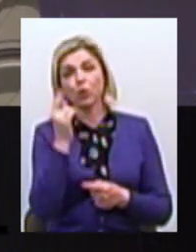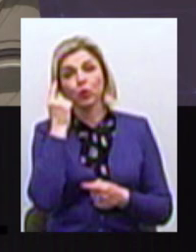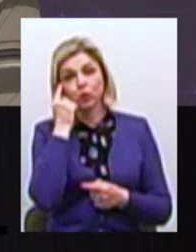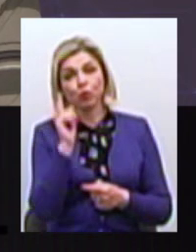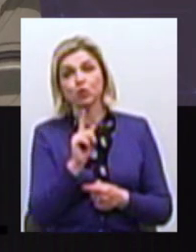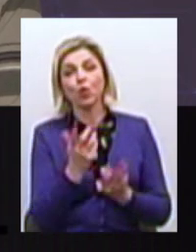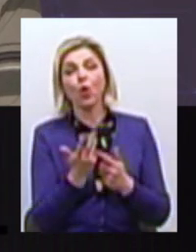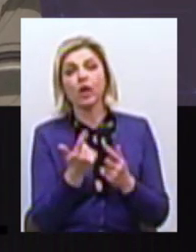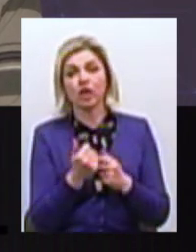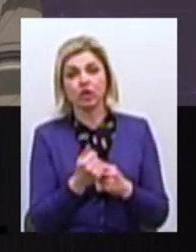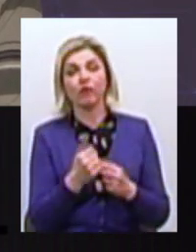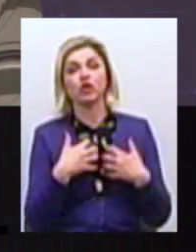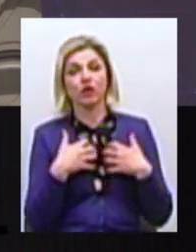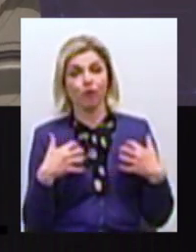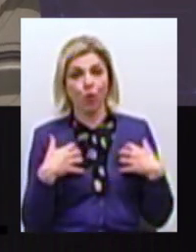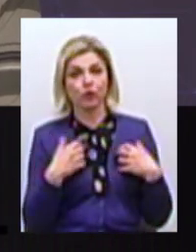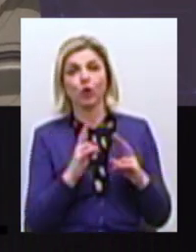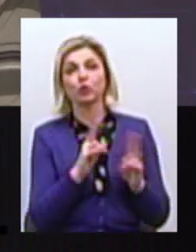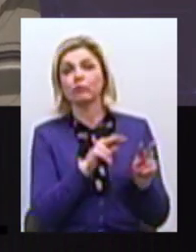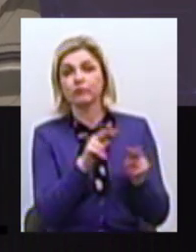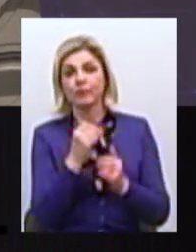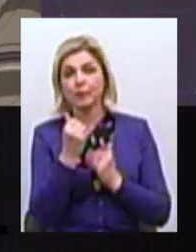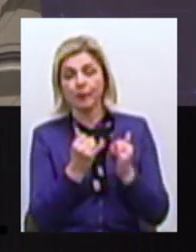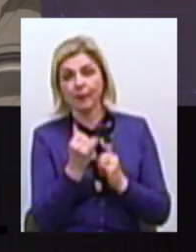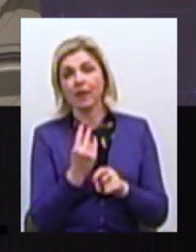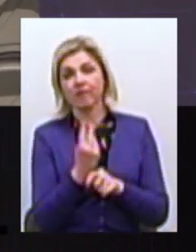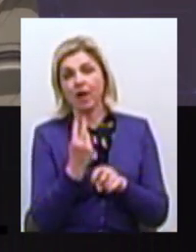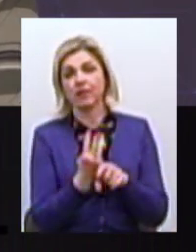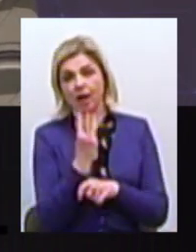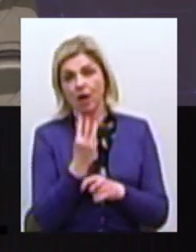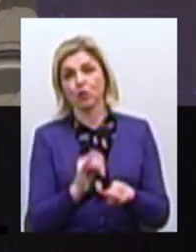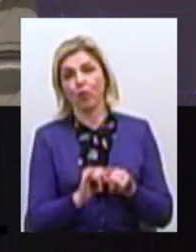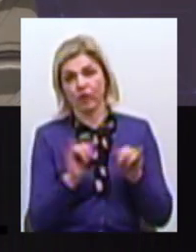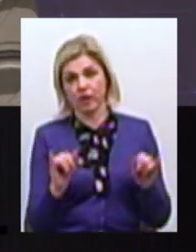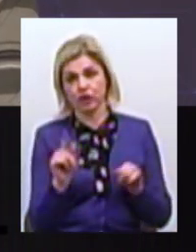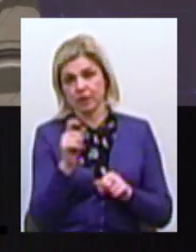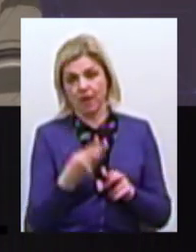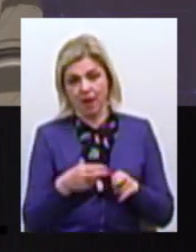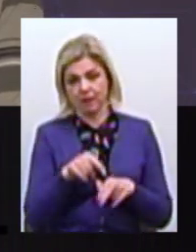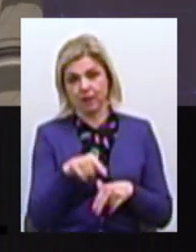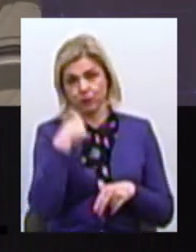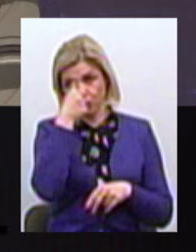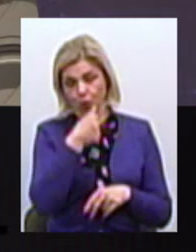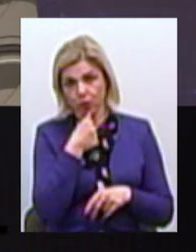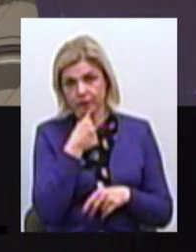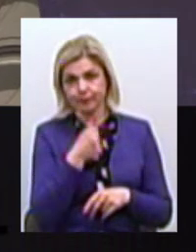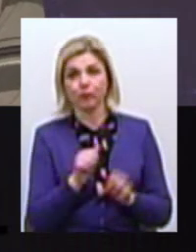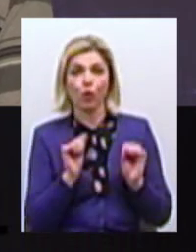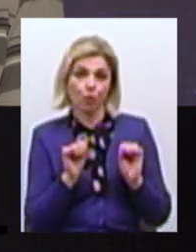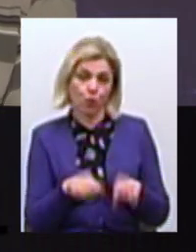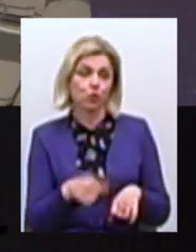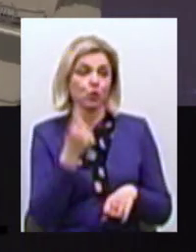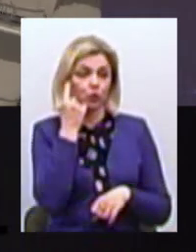пристроенных животных мы как минимум, может быть, в 2-3 раза увеличим за этот год. То есть в 2019 году мы можем рассчитывать примерно ну,